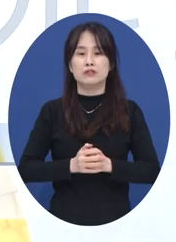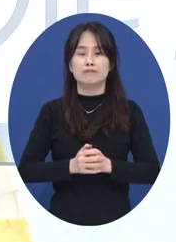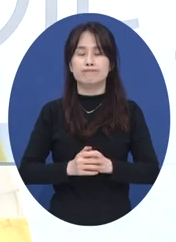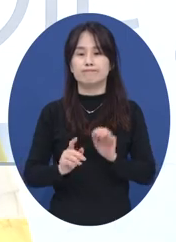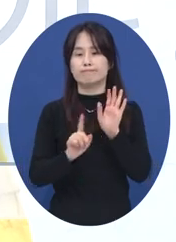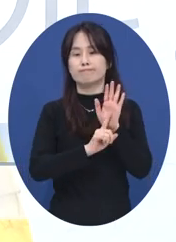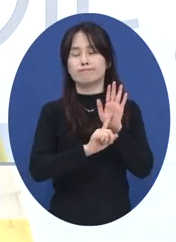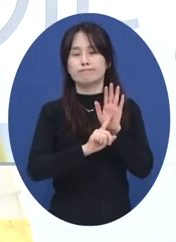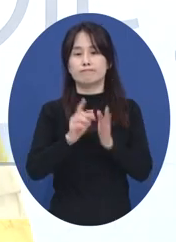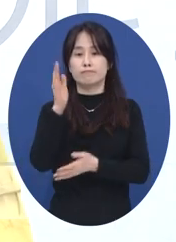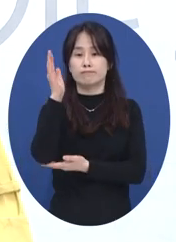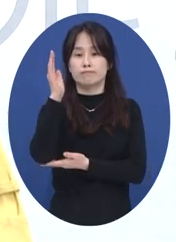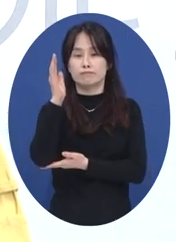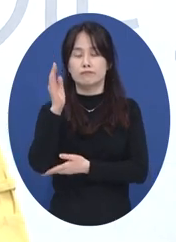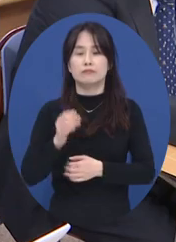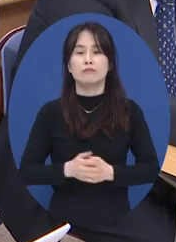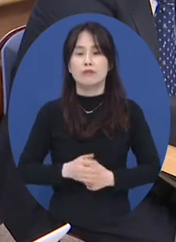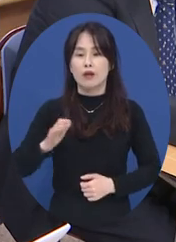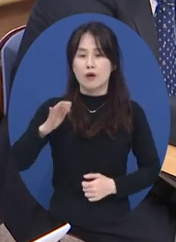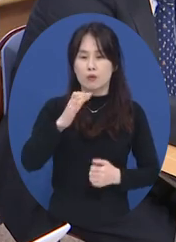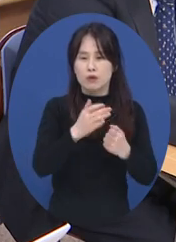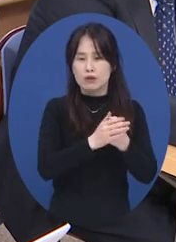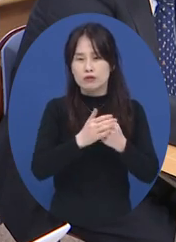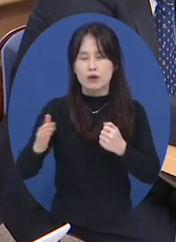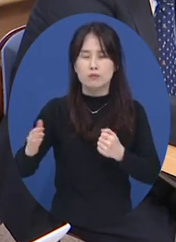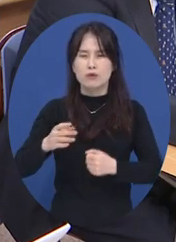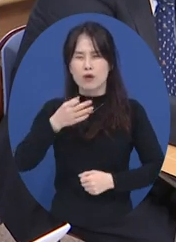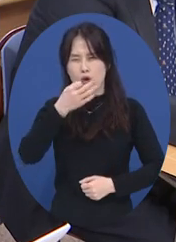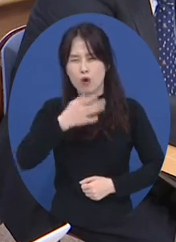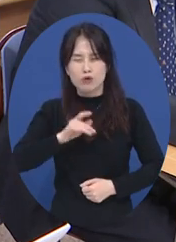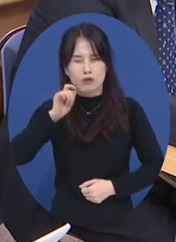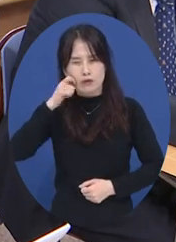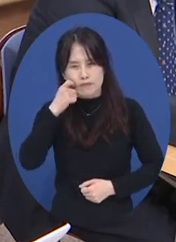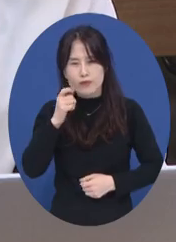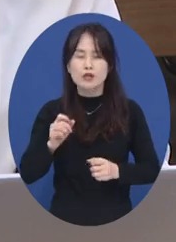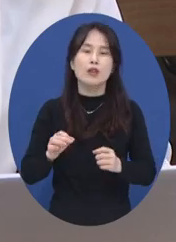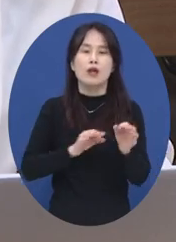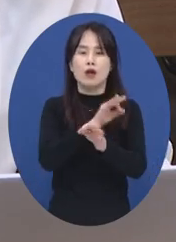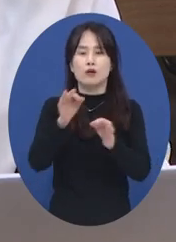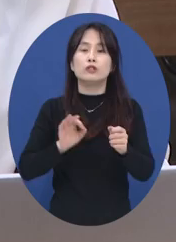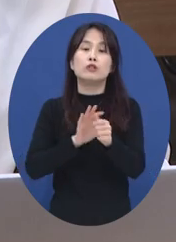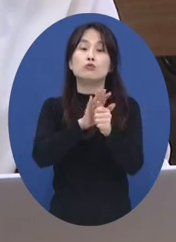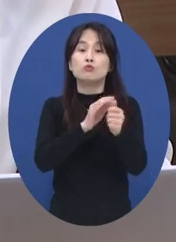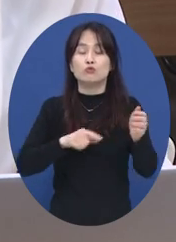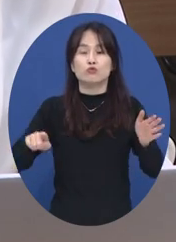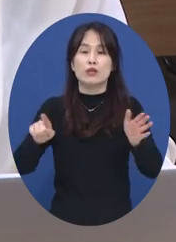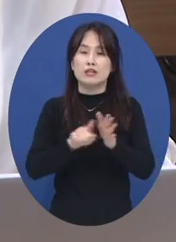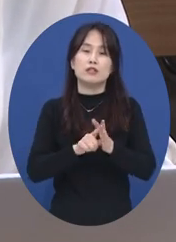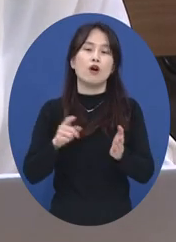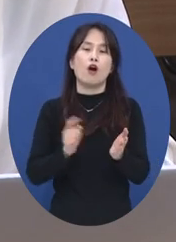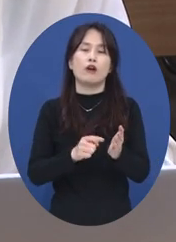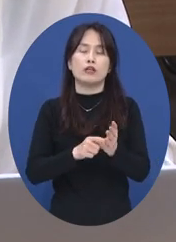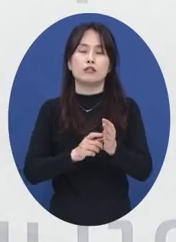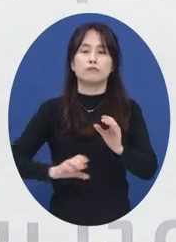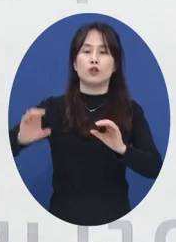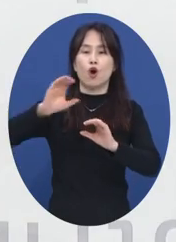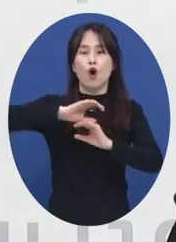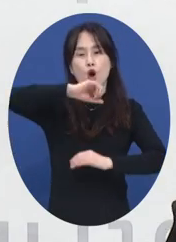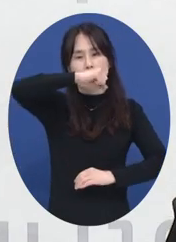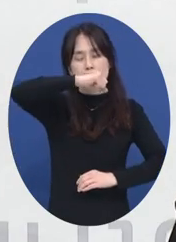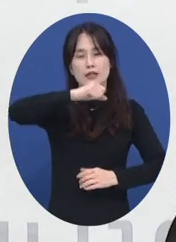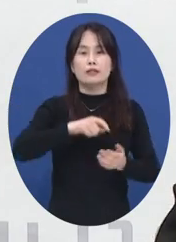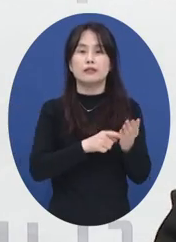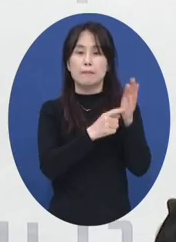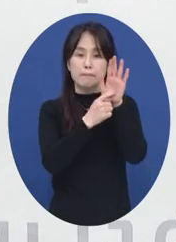도청에서 기자회견을 열고 코로나 1 구로 직격탄을 맞은 경제 상황의 수열을 위해 코로나 일고 대응 긴급 추경